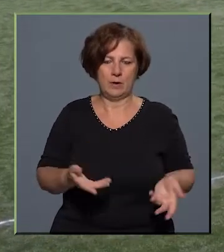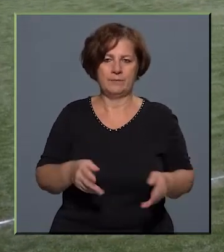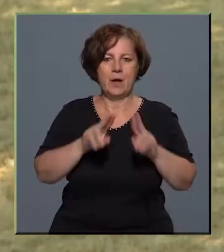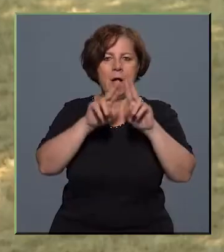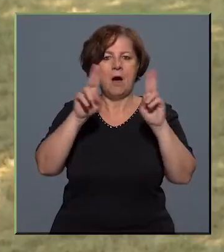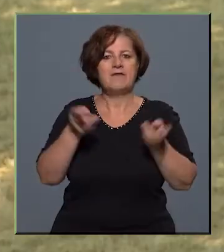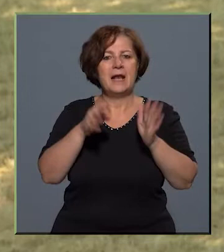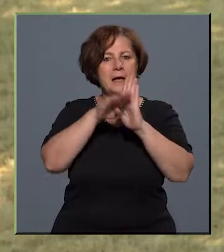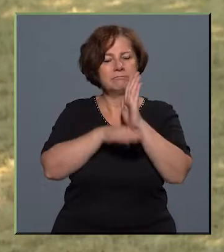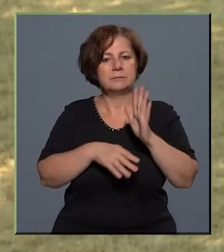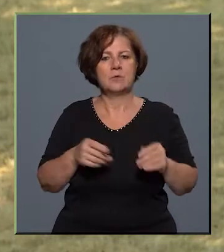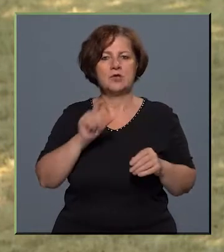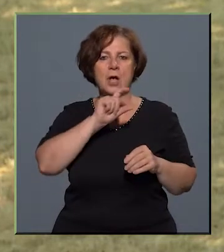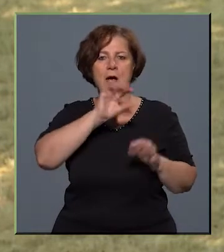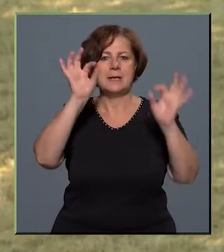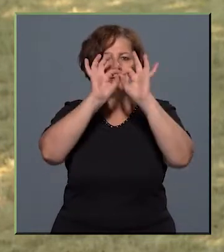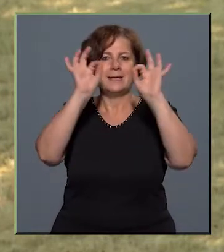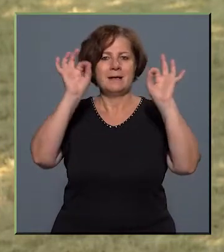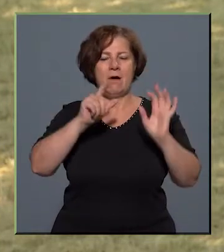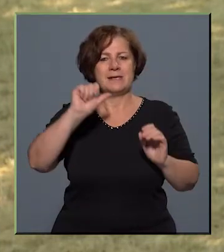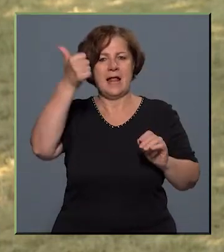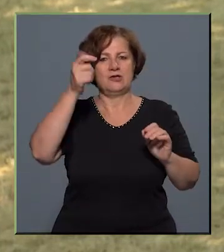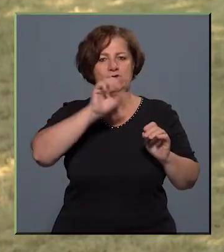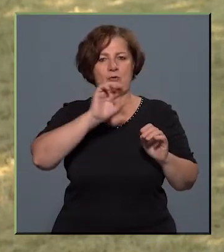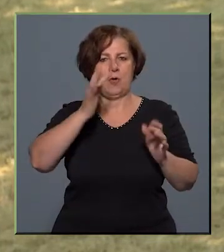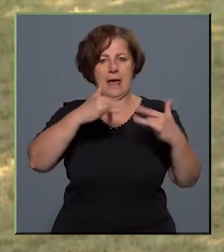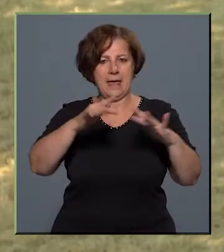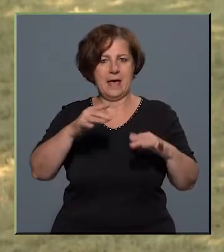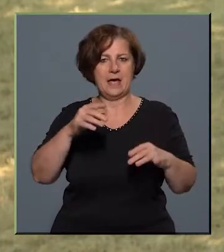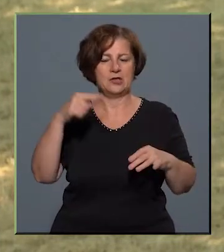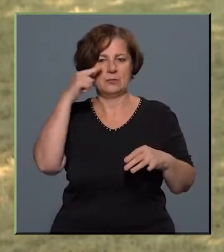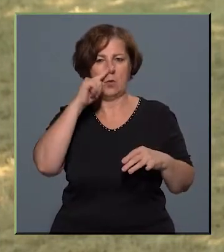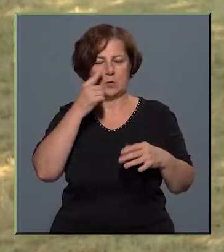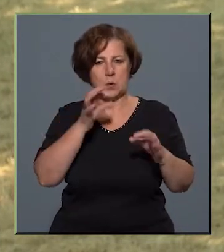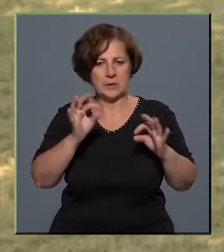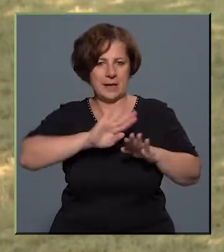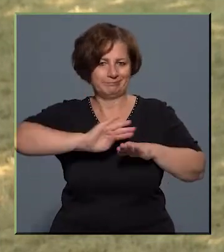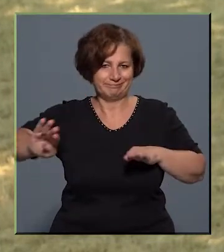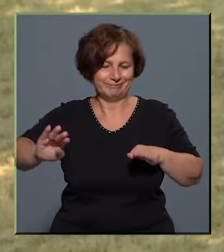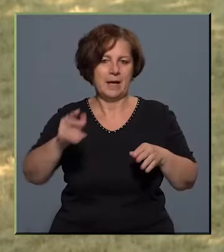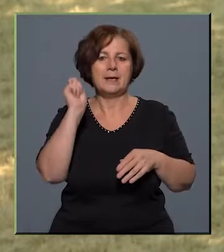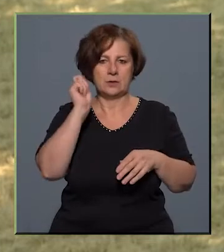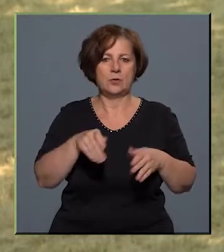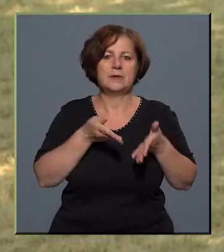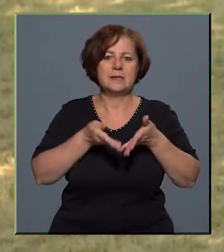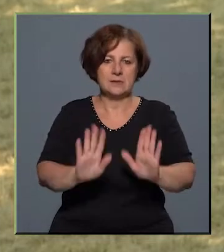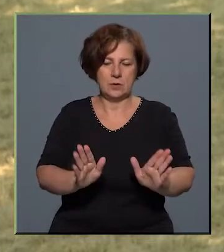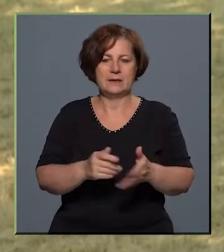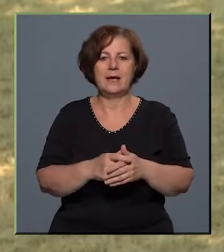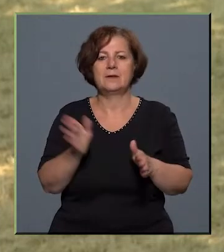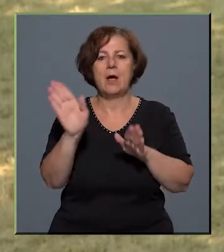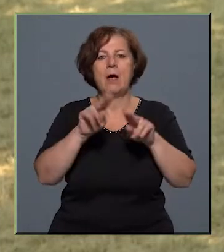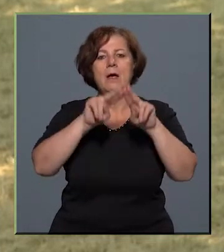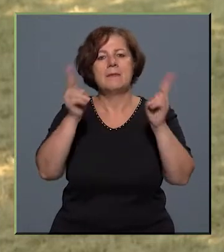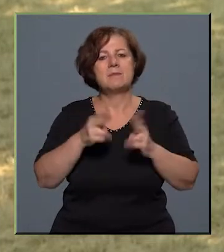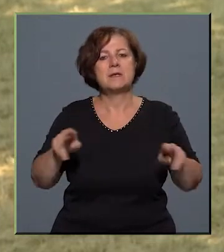Most a címvédő Oroszország nem vehet részt a világbajnokságon értelemszerűen, illetve hát ez a döntés született az ISF részéről, a Nemzetközi